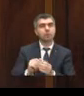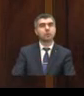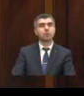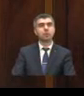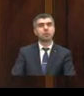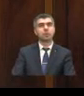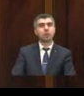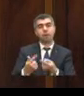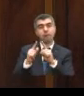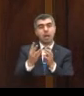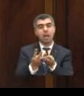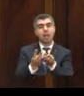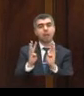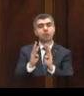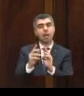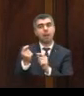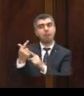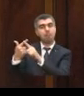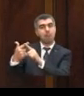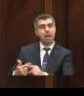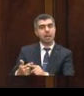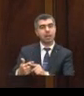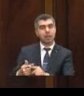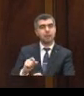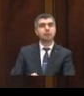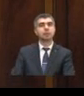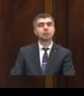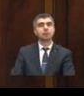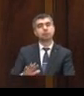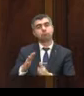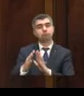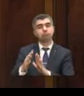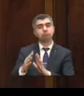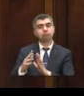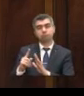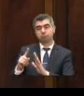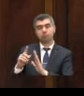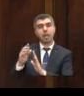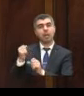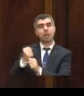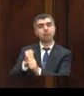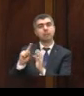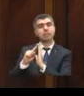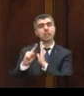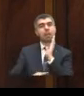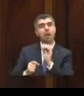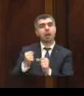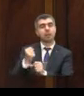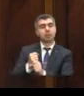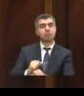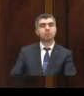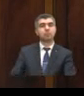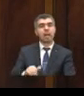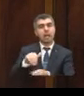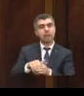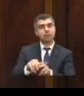مستوى لجنة المالية والتنمية الاقتصادية طيلة الأيام الأخيرة، والذي ساهم فيه فريقنا